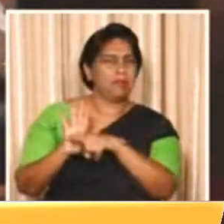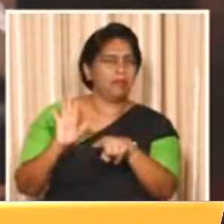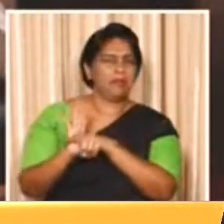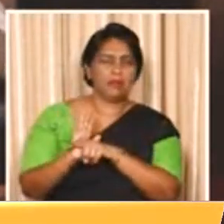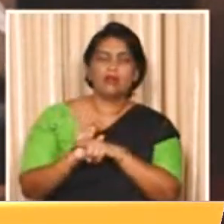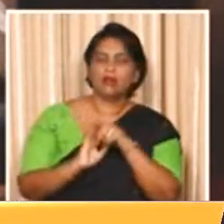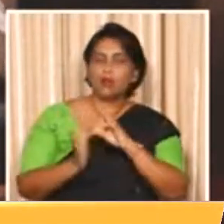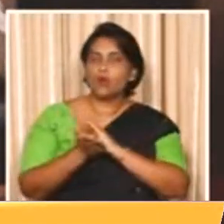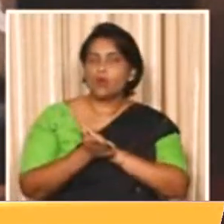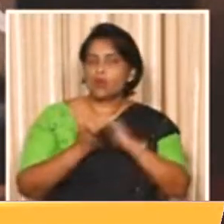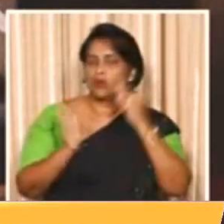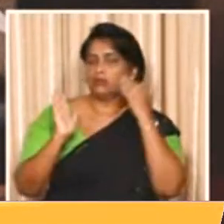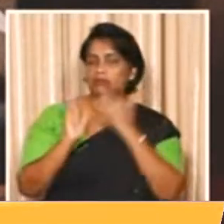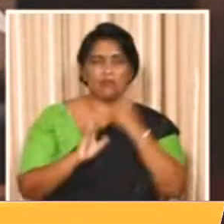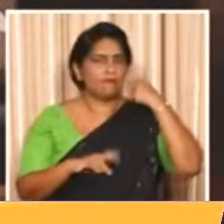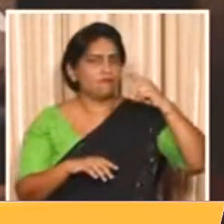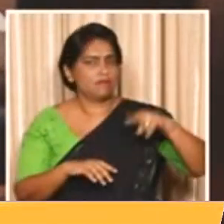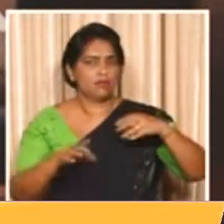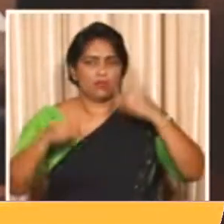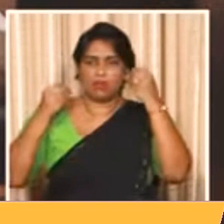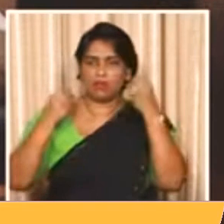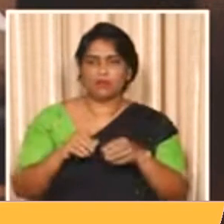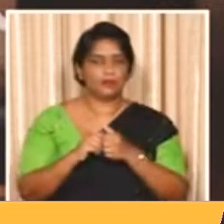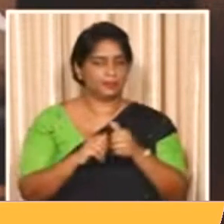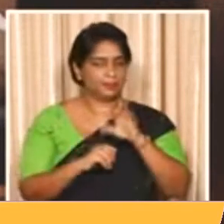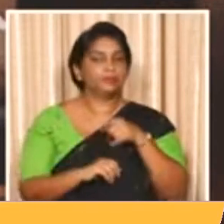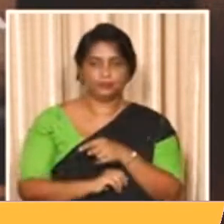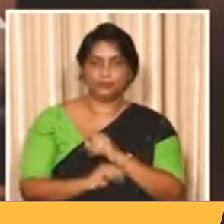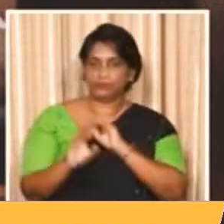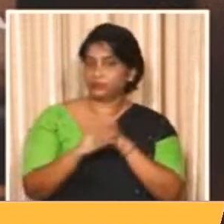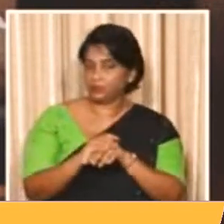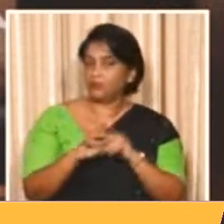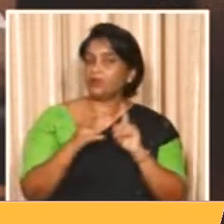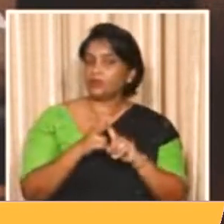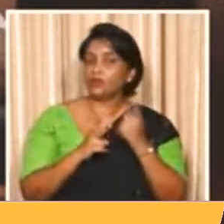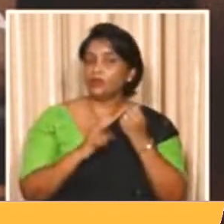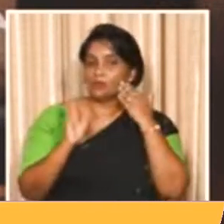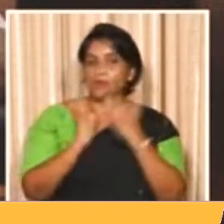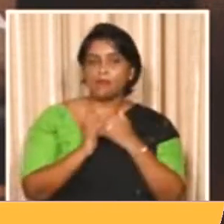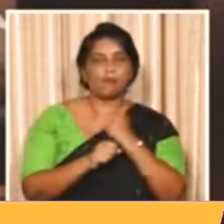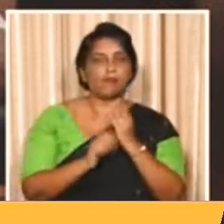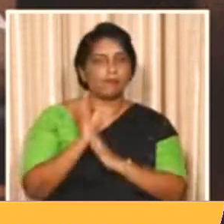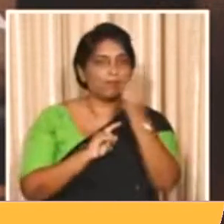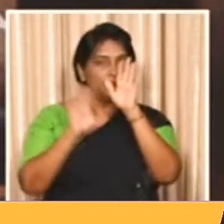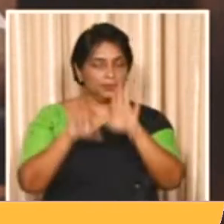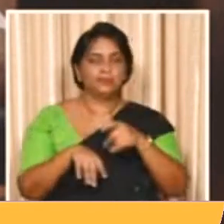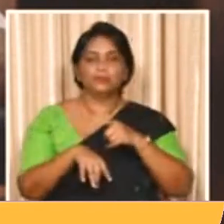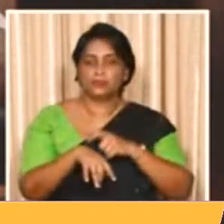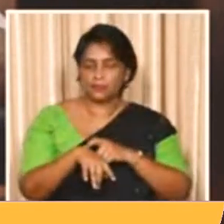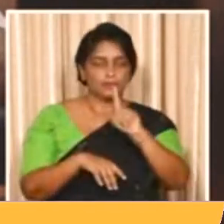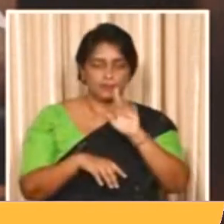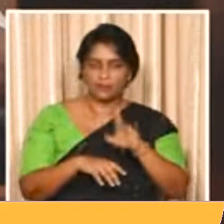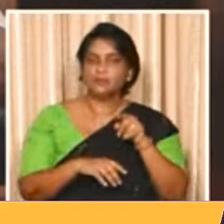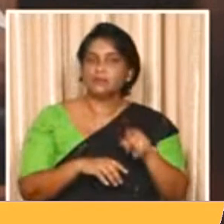තුල අපේ හෝටල් පිළිබඳ තියෙන විශ්වාසය බිඳ වැටෙන තත්ත්වයක් ඇතිලා තියෙනවා. ඒ ගැන මැදිහත් වෙනවා. ඒ වගේම මුදල් පිළිබඳ රාජ්‍ය අමාත්‍යතුමාලා දෙන්න ඉන්න වෙලාවේ මම යොමු